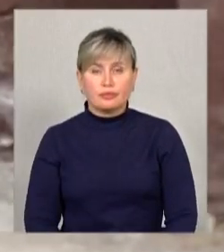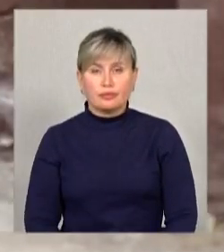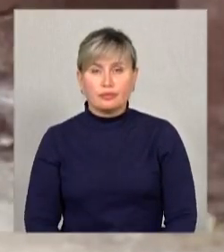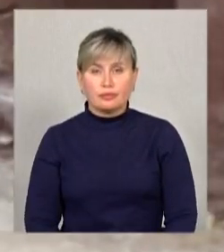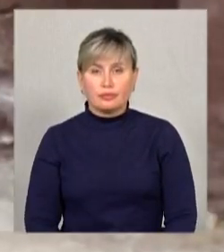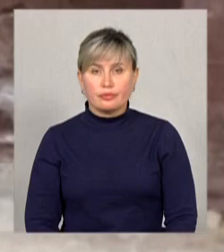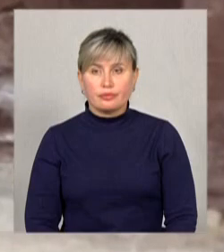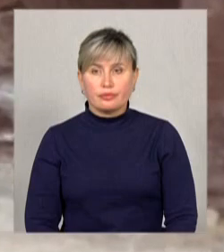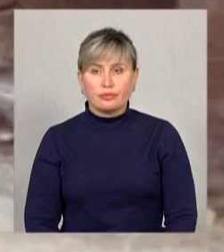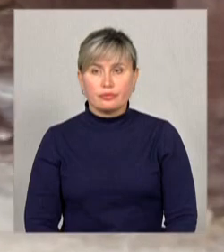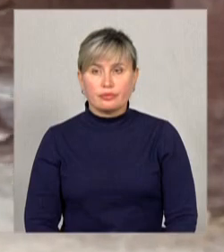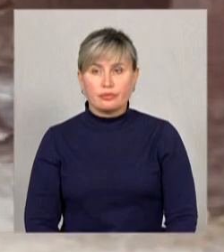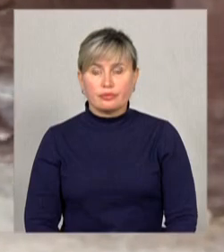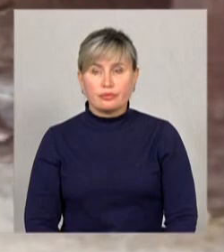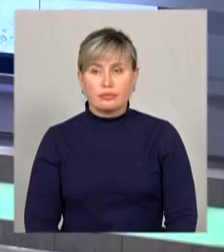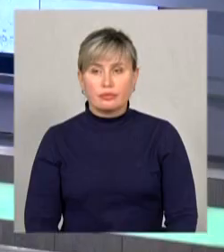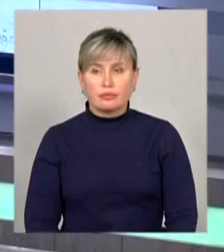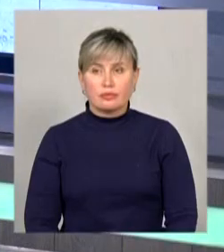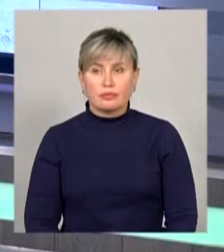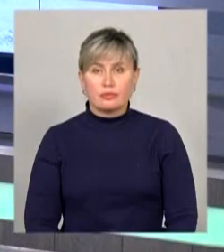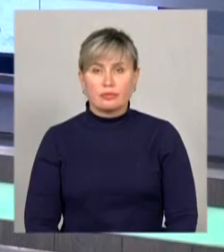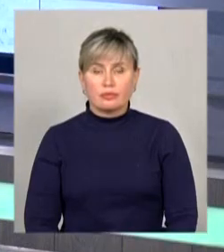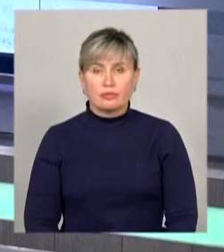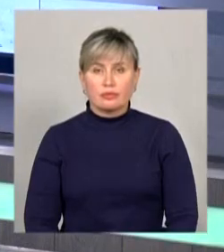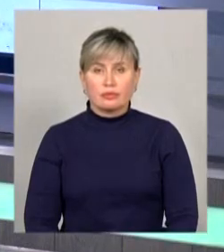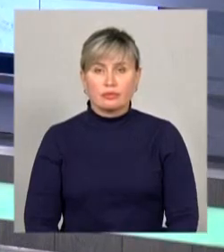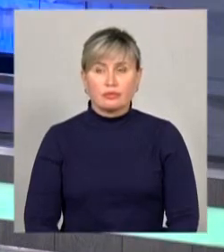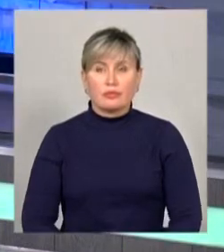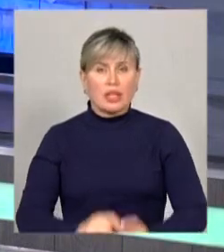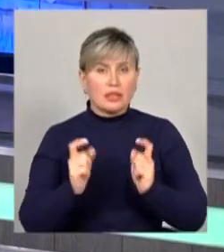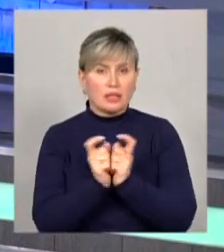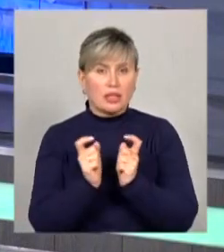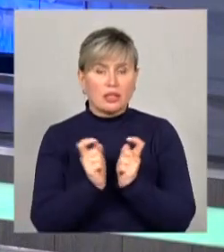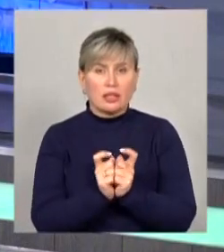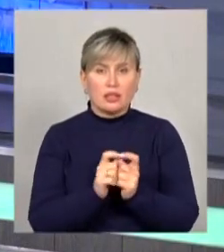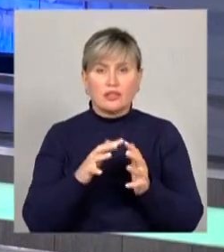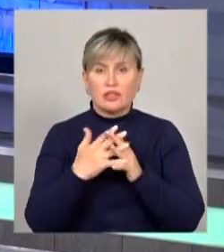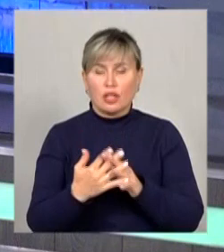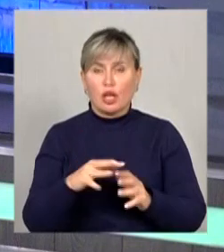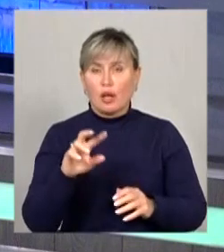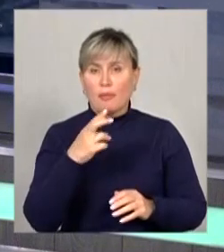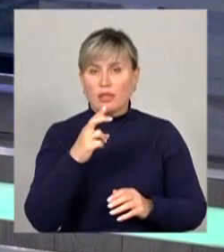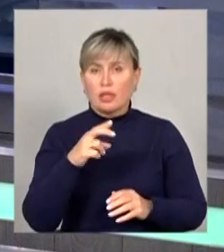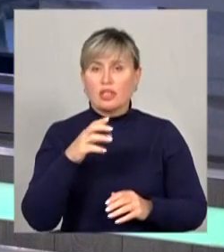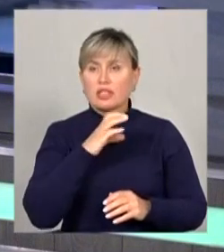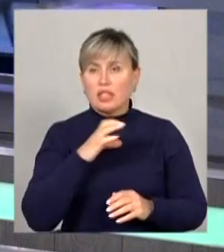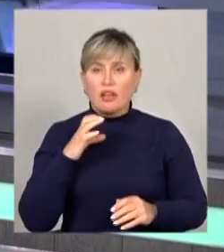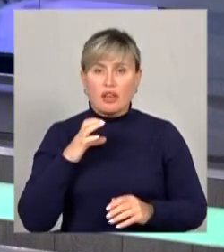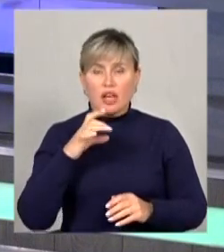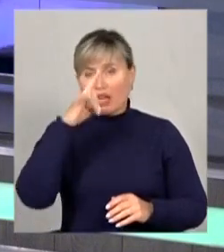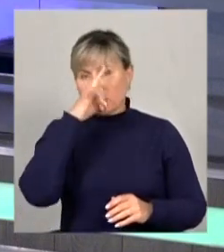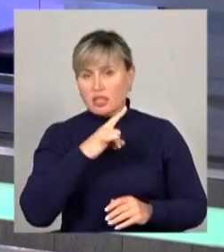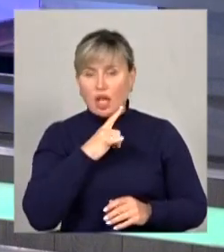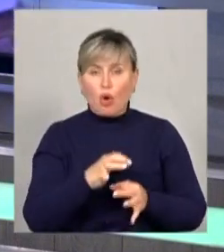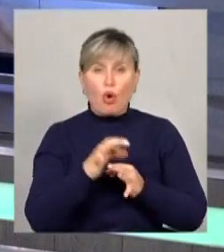Кудайбергенов, телеканал Алматы, Актобе. Культурный скандал разгорается в селе Бостандык в Североказахстанской области. Там